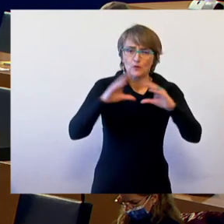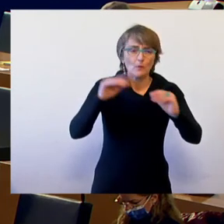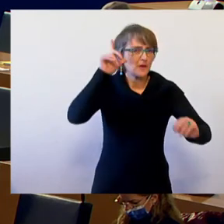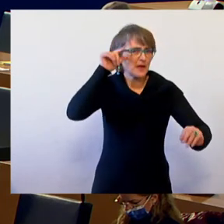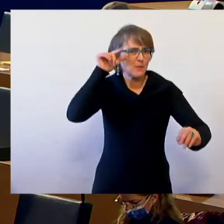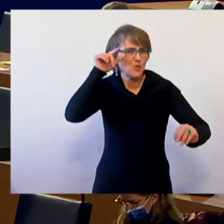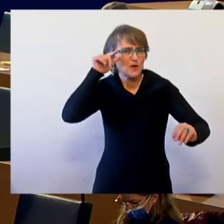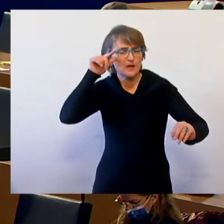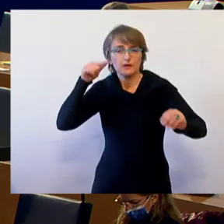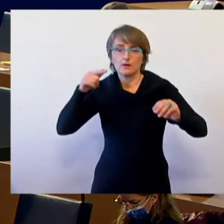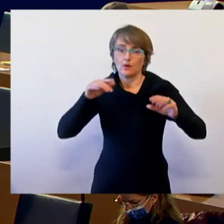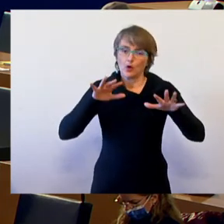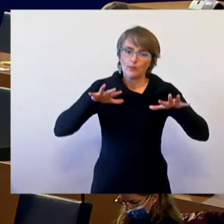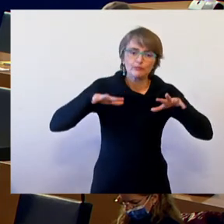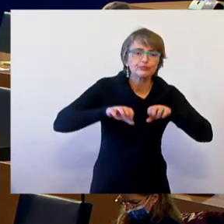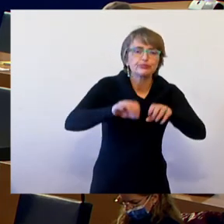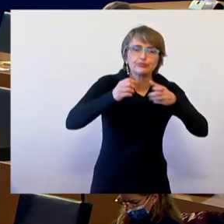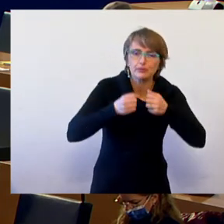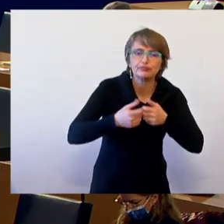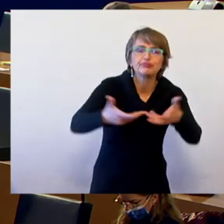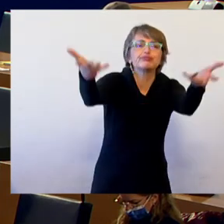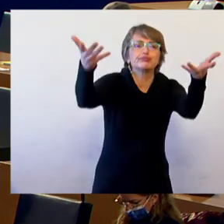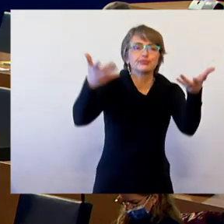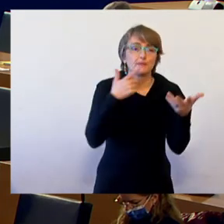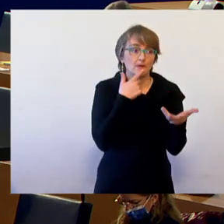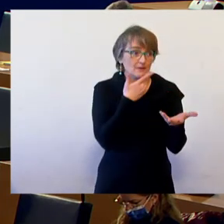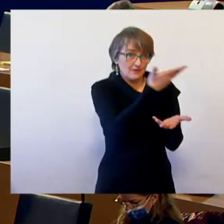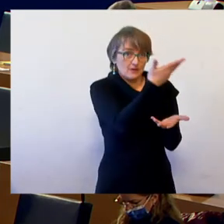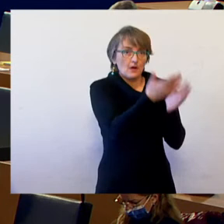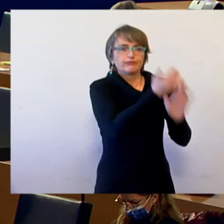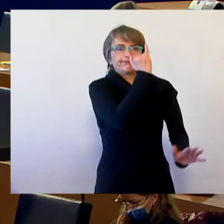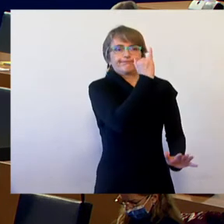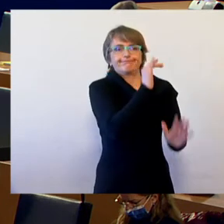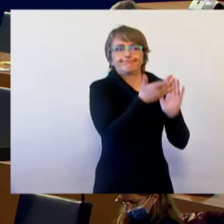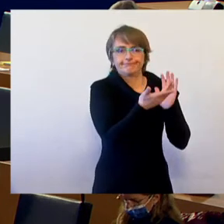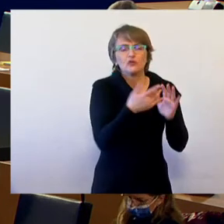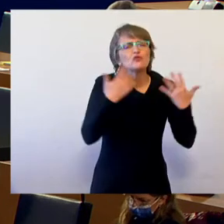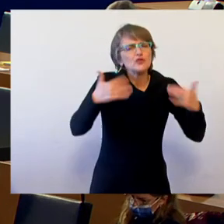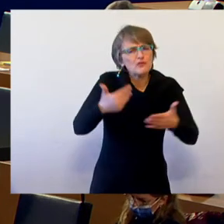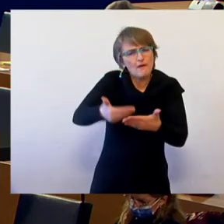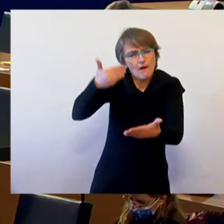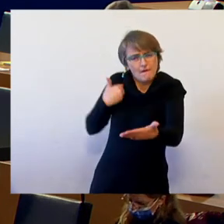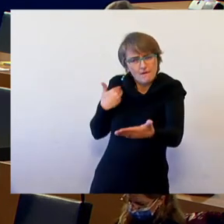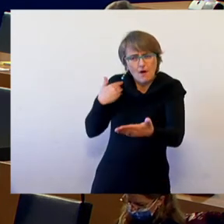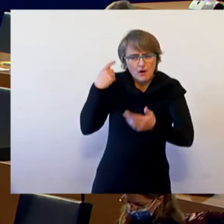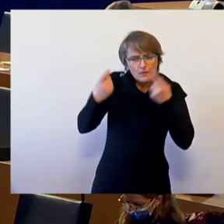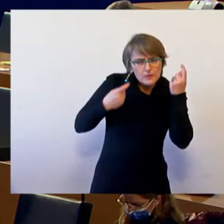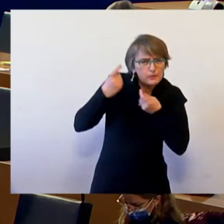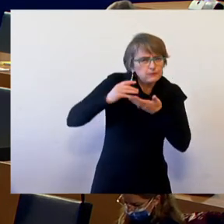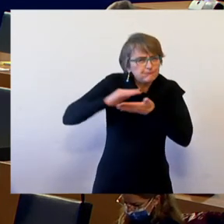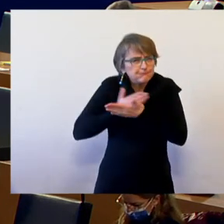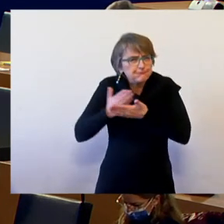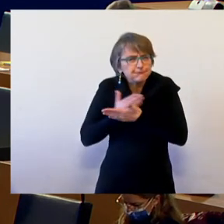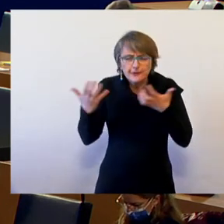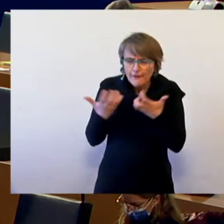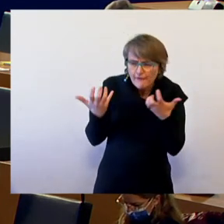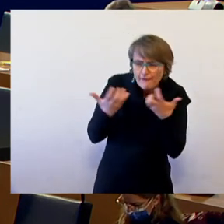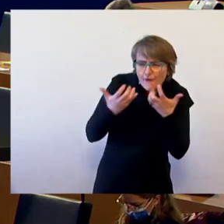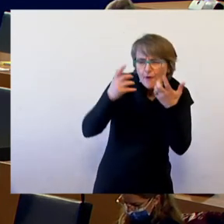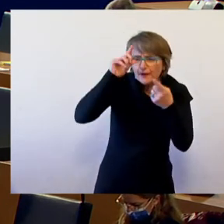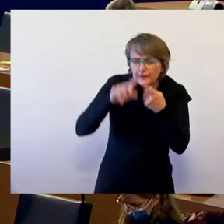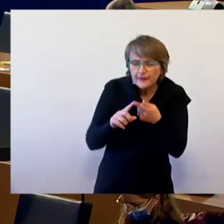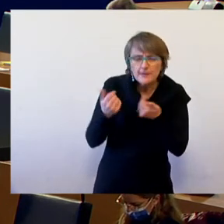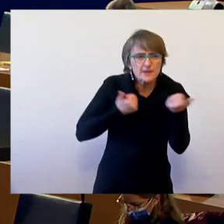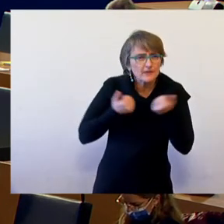Je signale que nous étions déjà en phase de discussion et de réflexion pour construire un service de médiation sociale à la ville